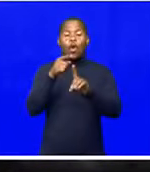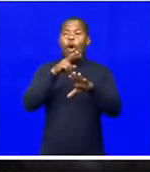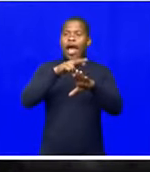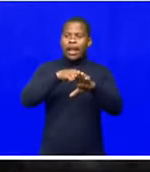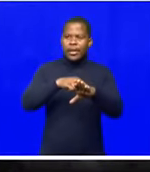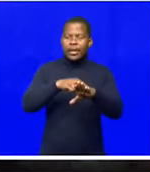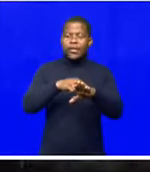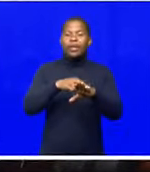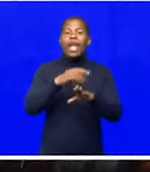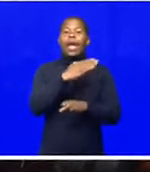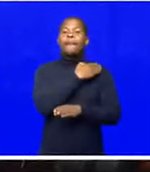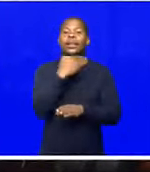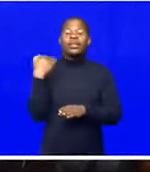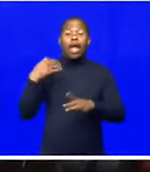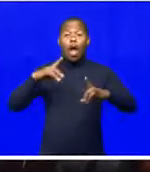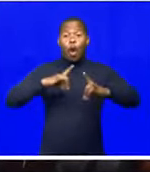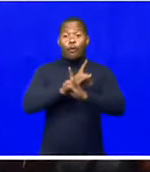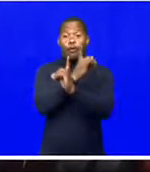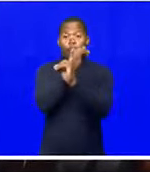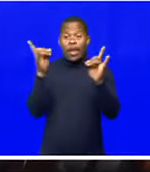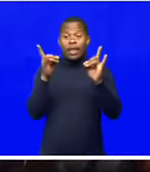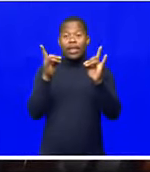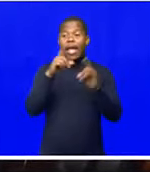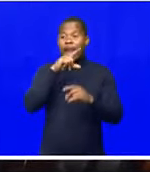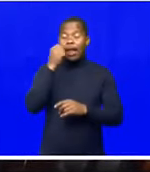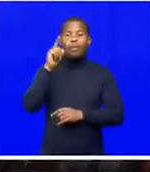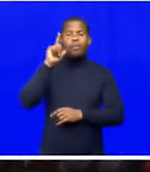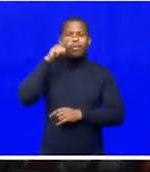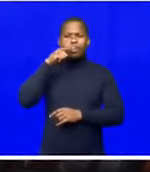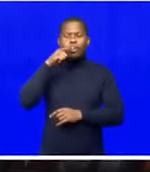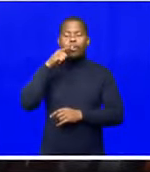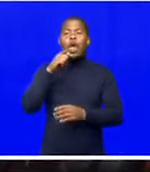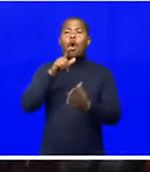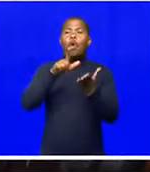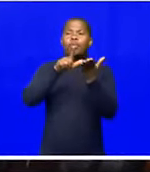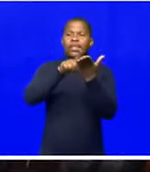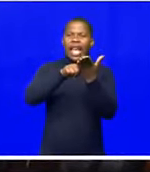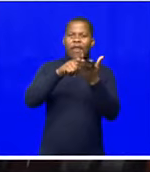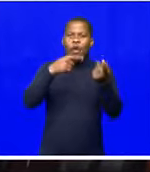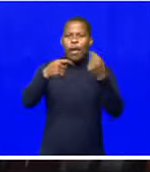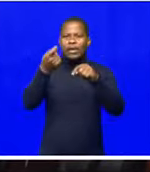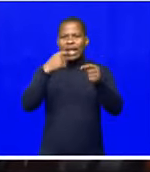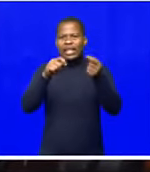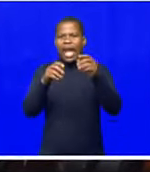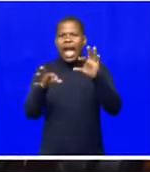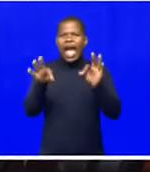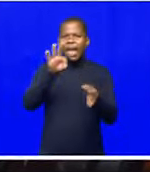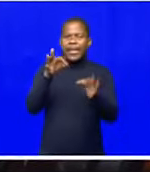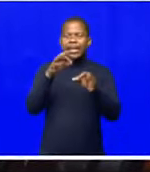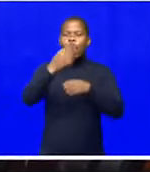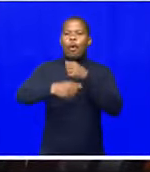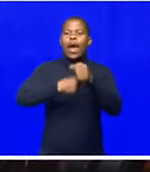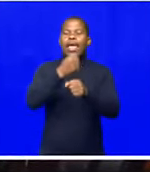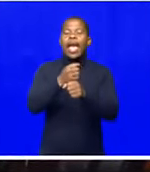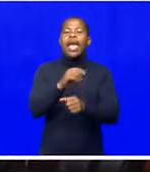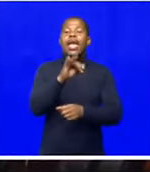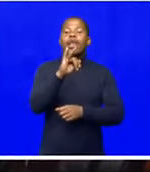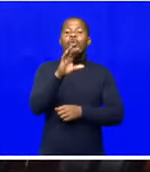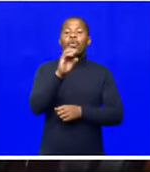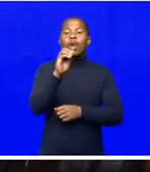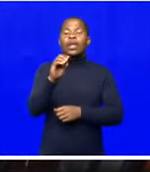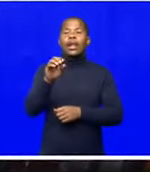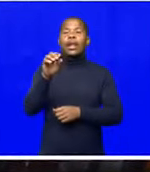yelitiko letempilo lizinkosi utfule umthetho wekuthengisa imithi weminyaka wa 2001 ipharmacy bill